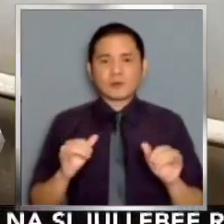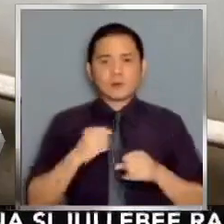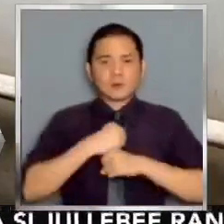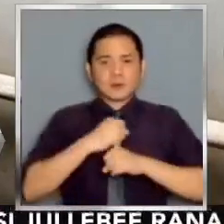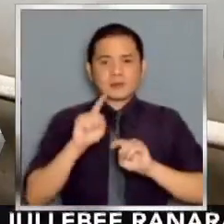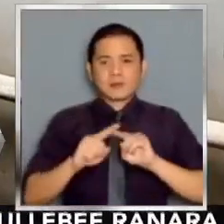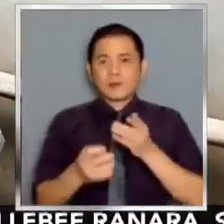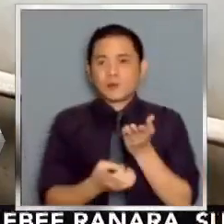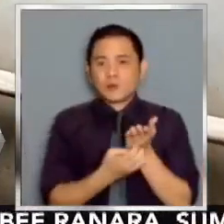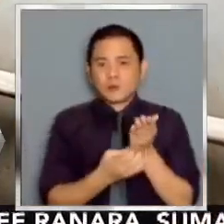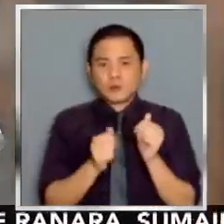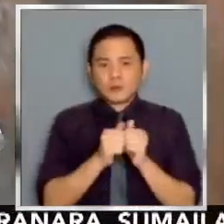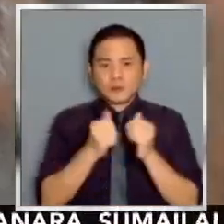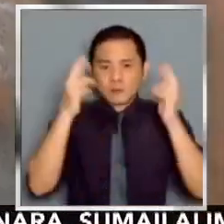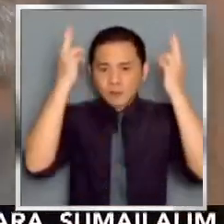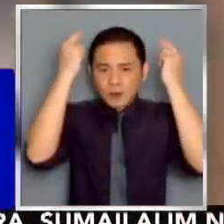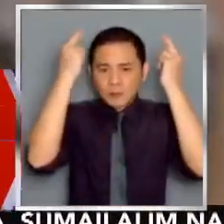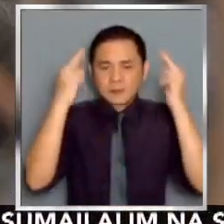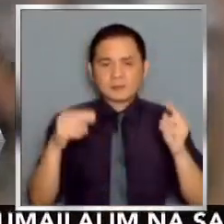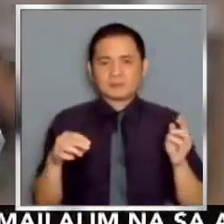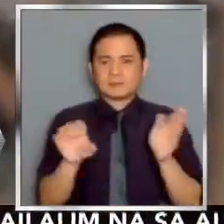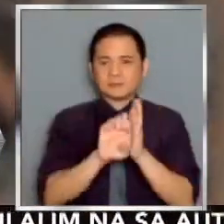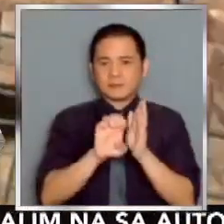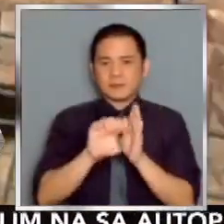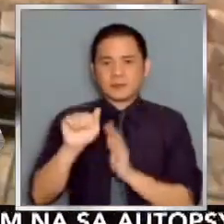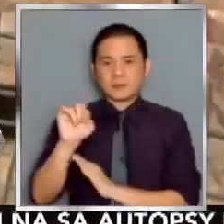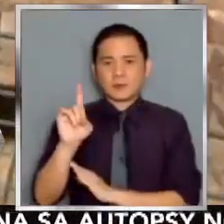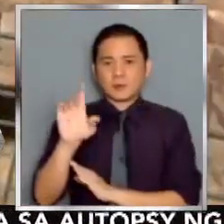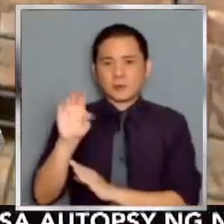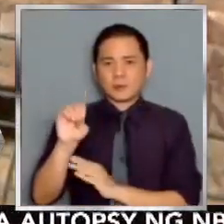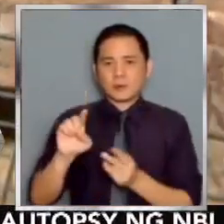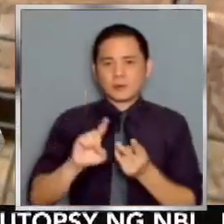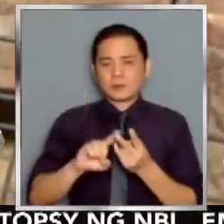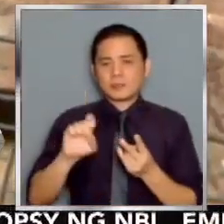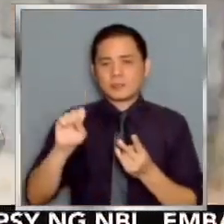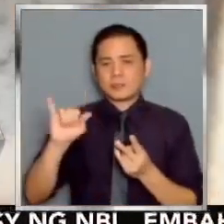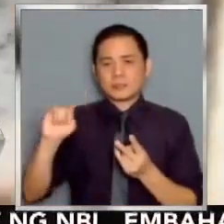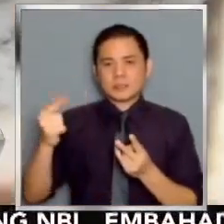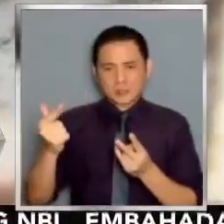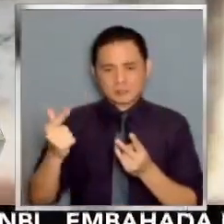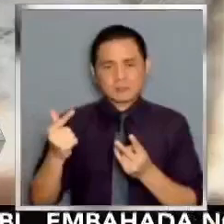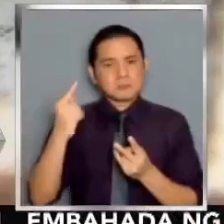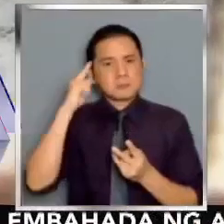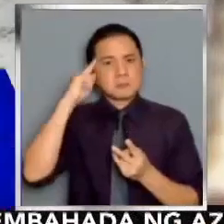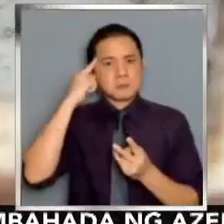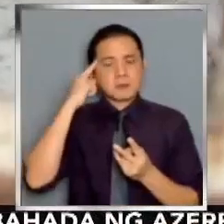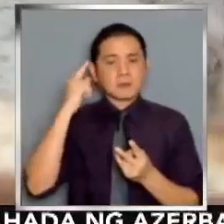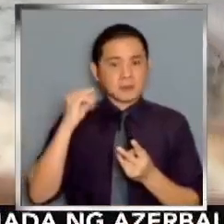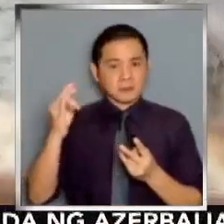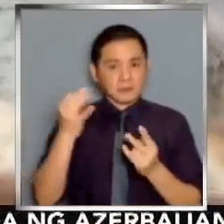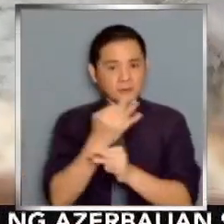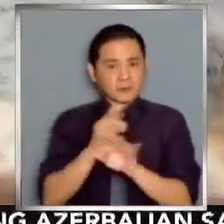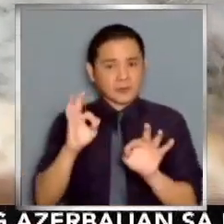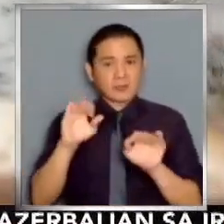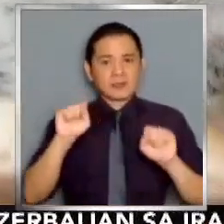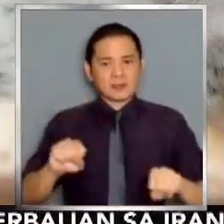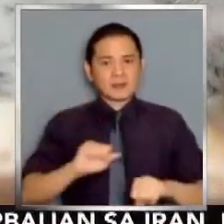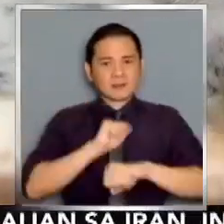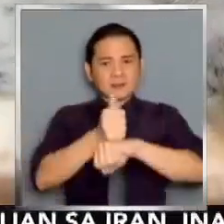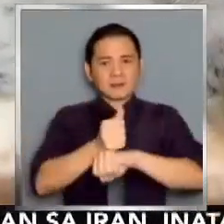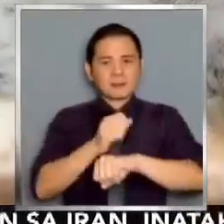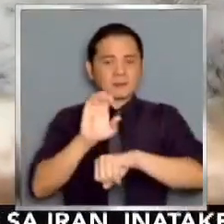adobo, sisig at tapa, na pwede raw maging kabuhayan paglaya nila. Para sa Super Radio DCWB at GMA